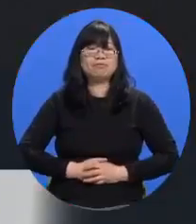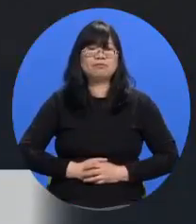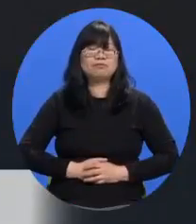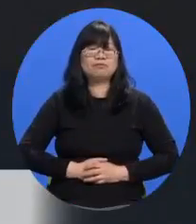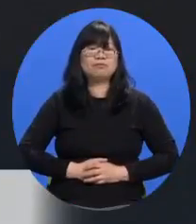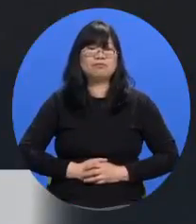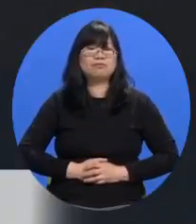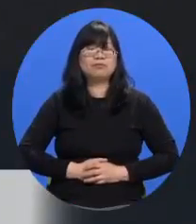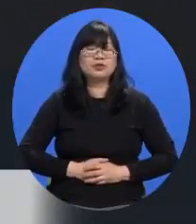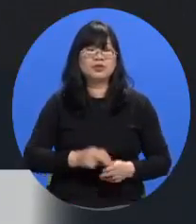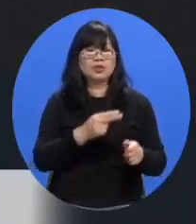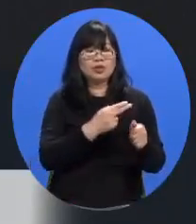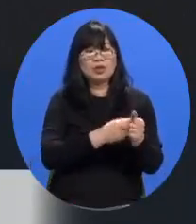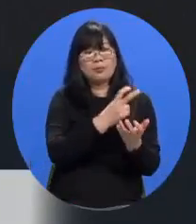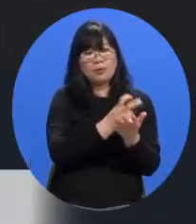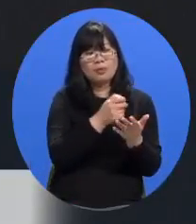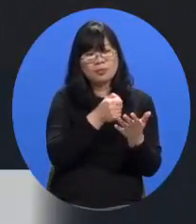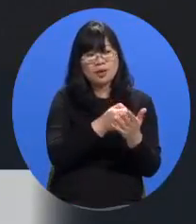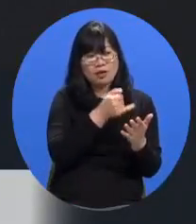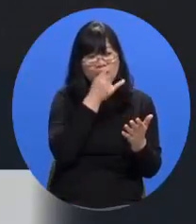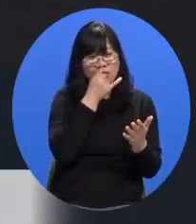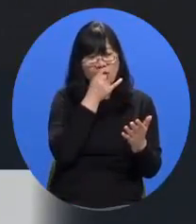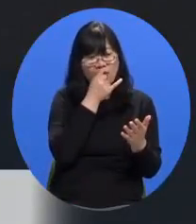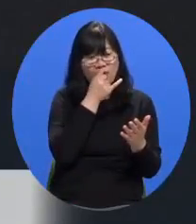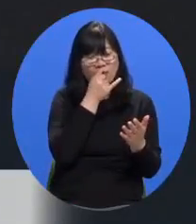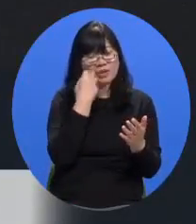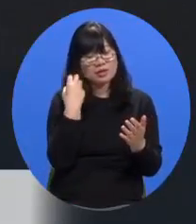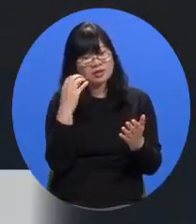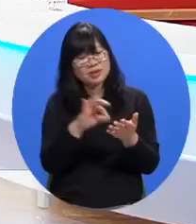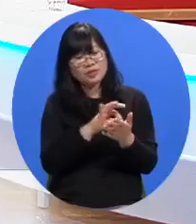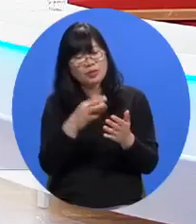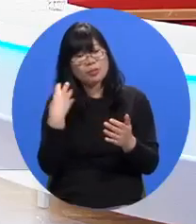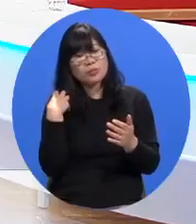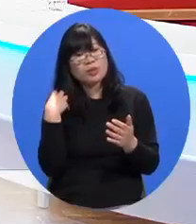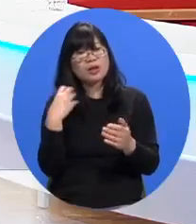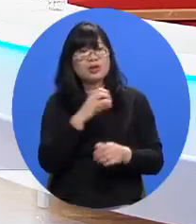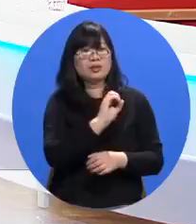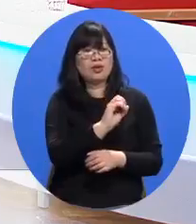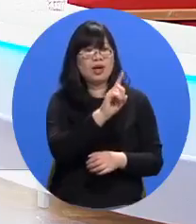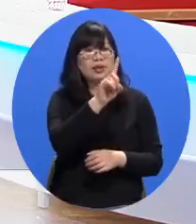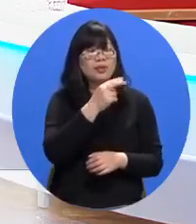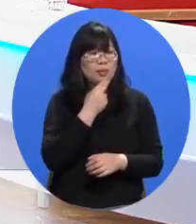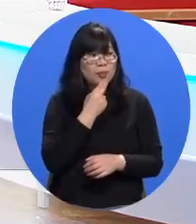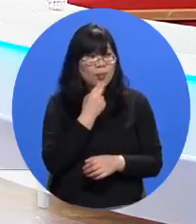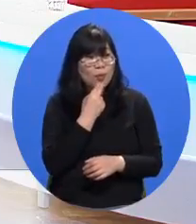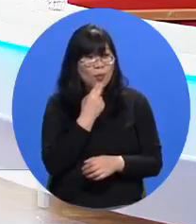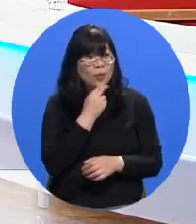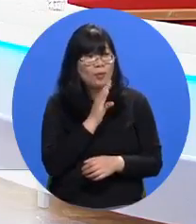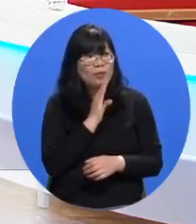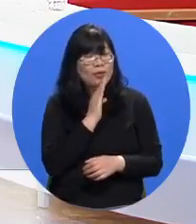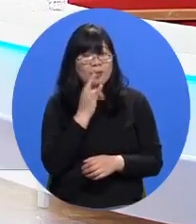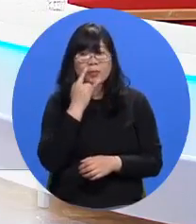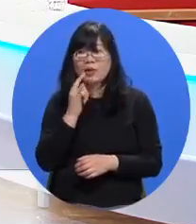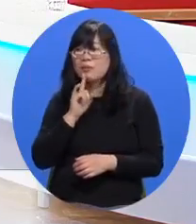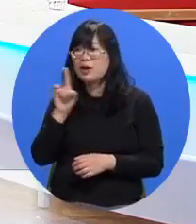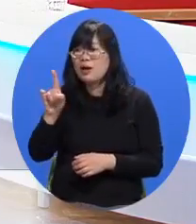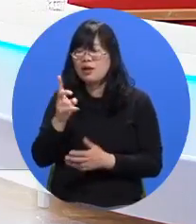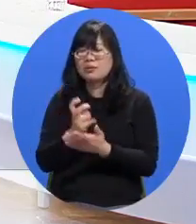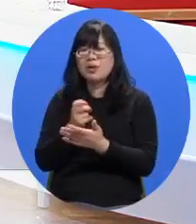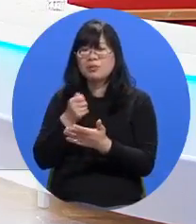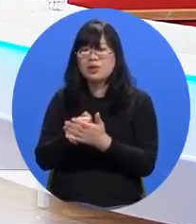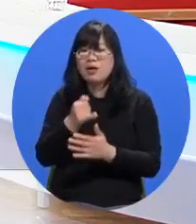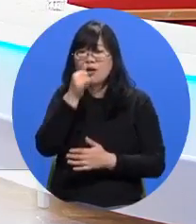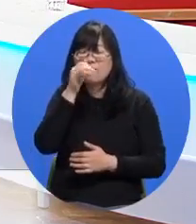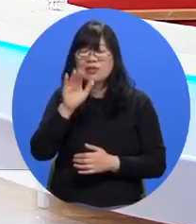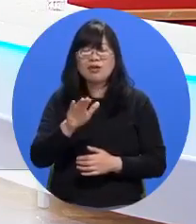교사의 걱정하는 네. 재정 부담이 0입니다. 네. 네. 재정 부담 전혀 들지 않습니다. 아, 네. 네. 학부모님 관점에서. 법사 얘기하셨는데